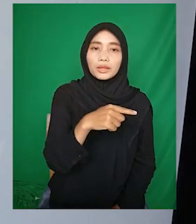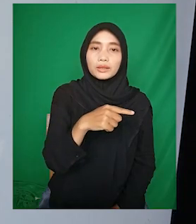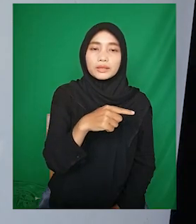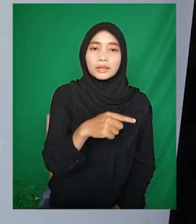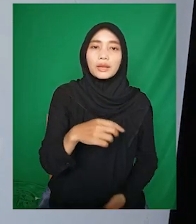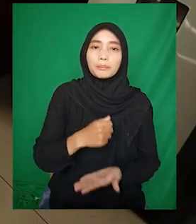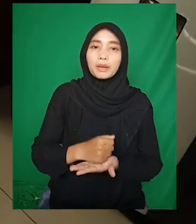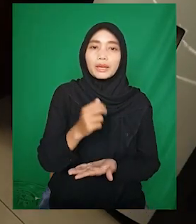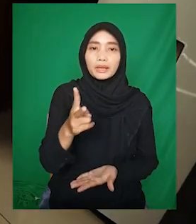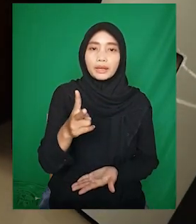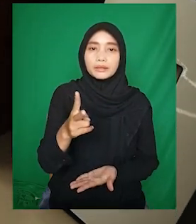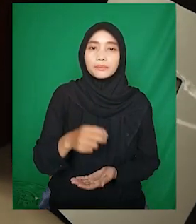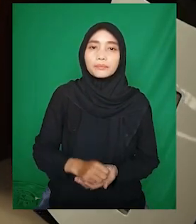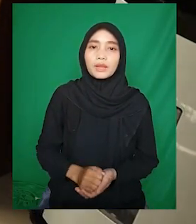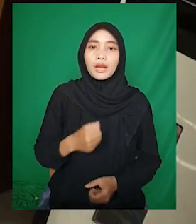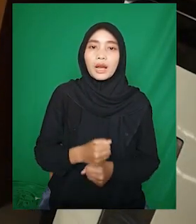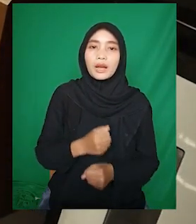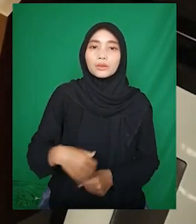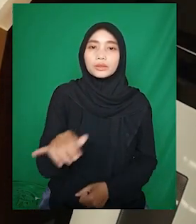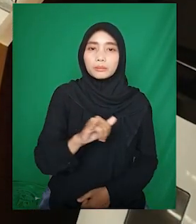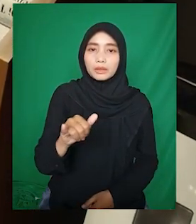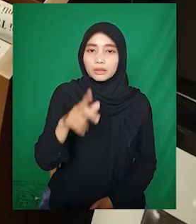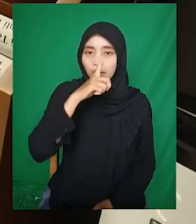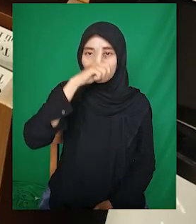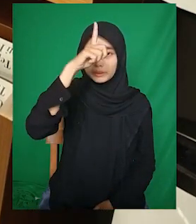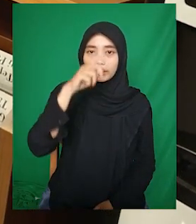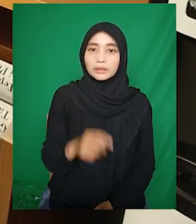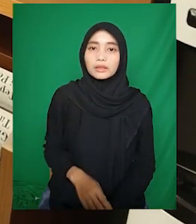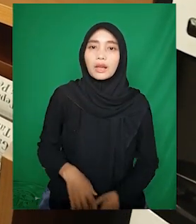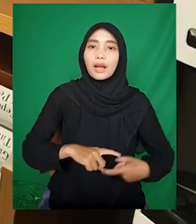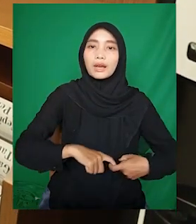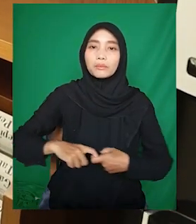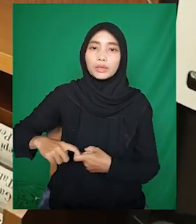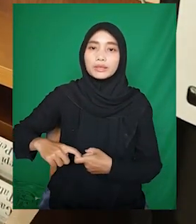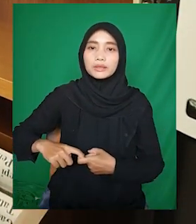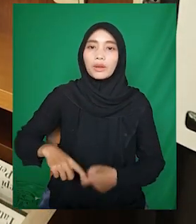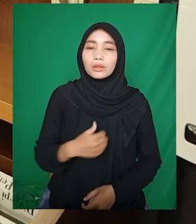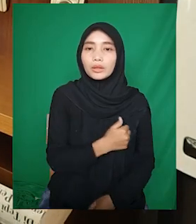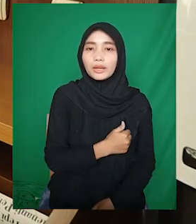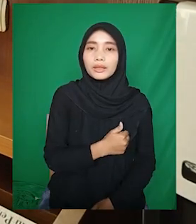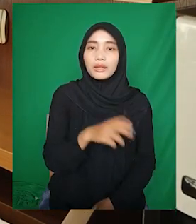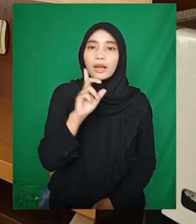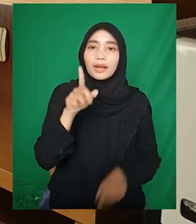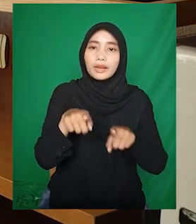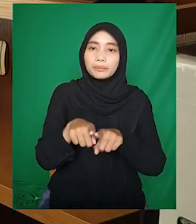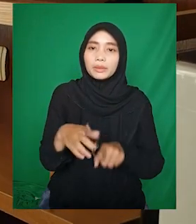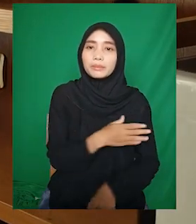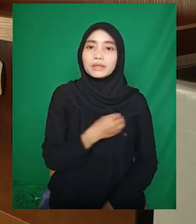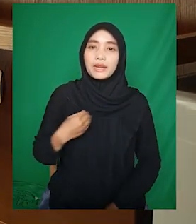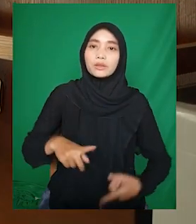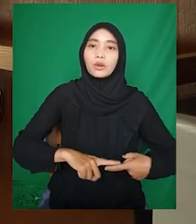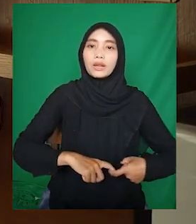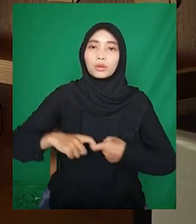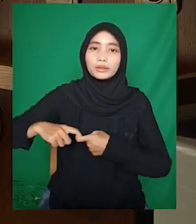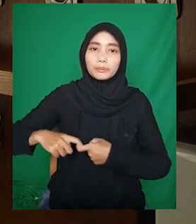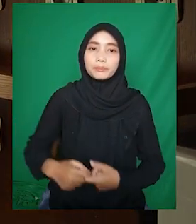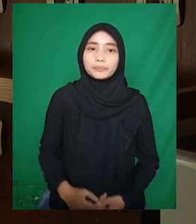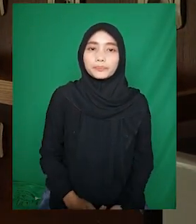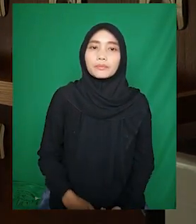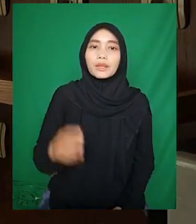akuntabel, kompeten, harmonis, loyal, adaptif, dan kolaboratif.